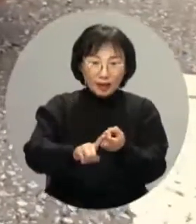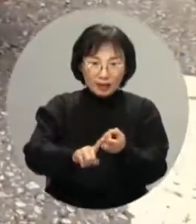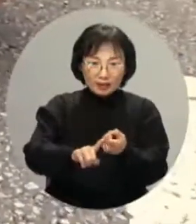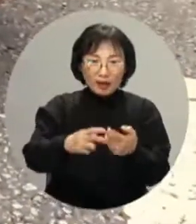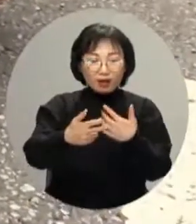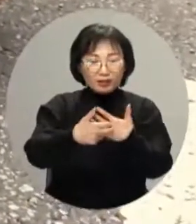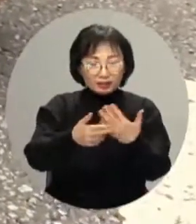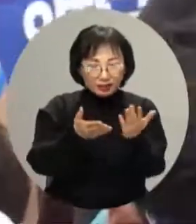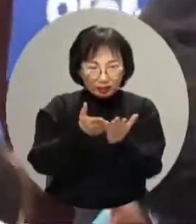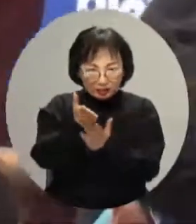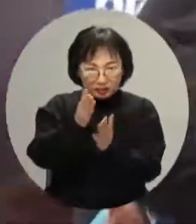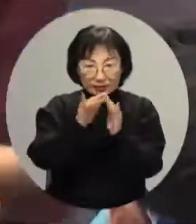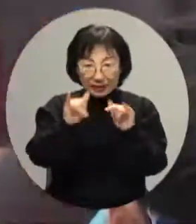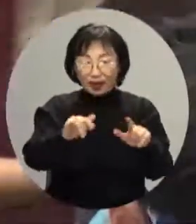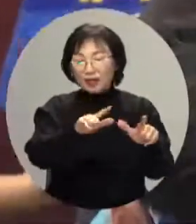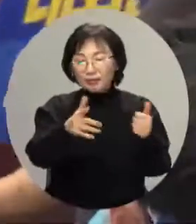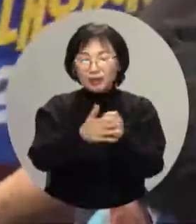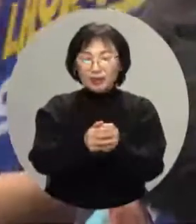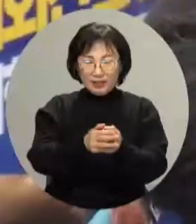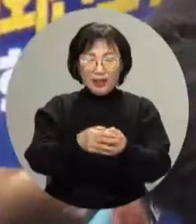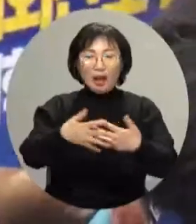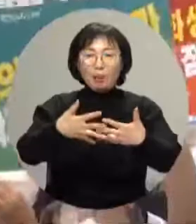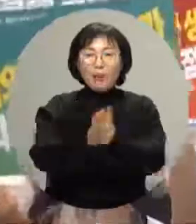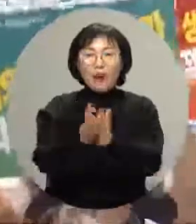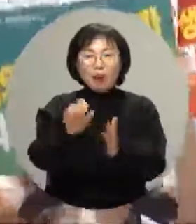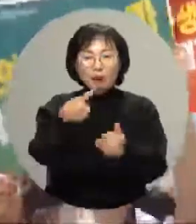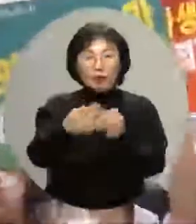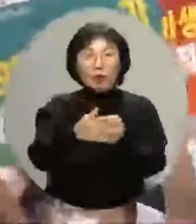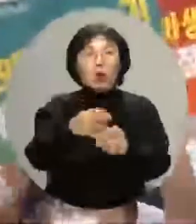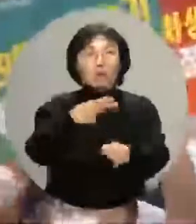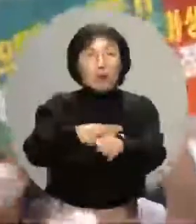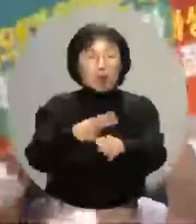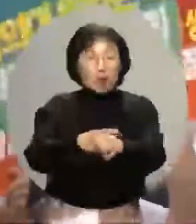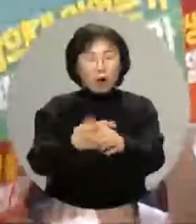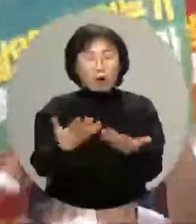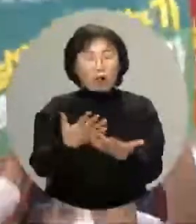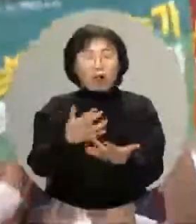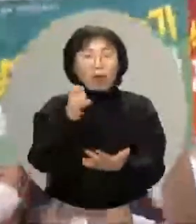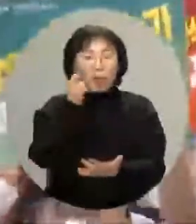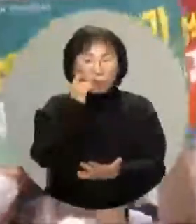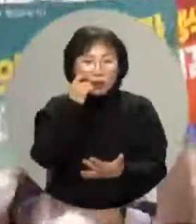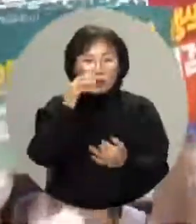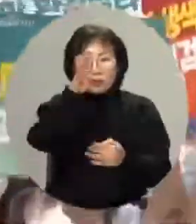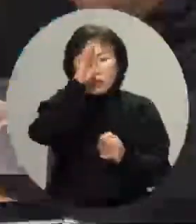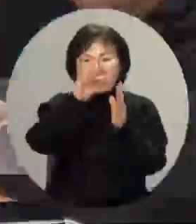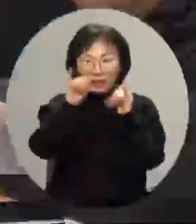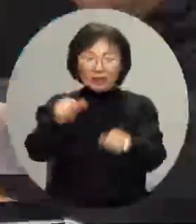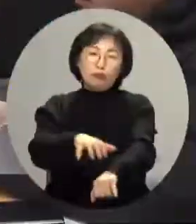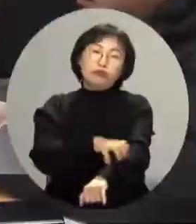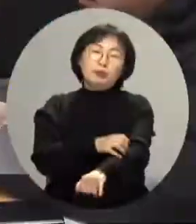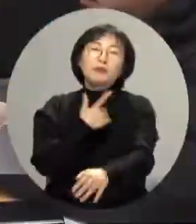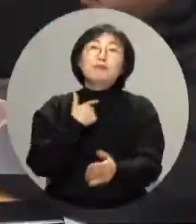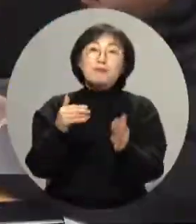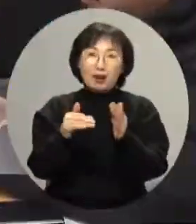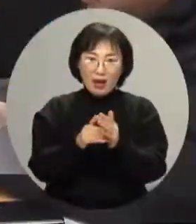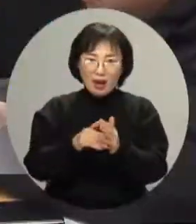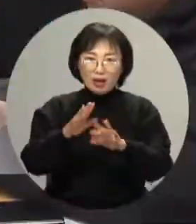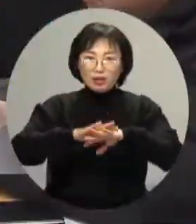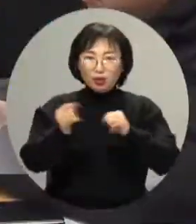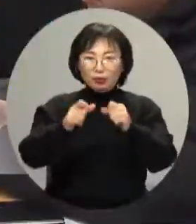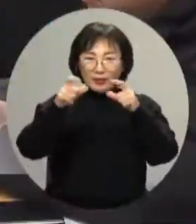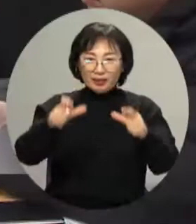의사들과 전공의들의 파업으로 의료 공백이 발생해 환자들이 불편을 겪었던 것이 사실 전북